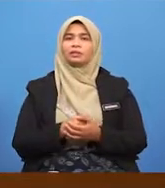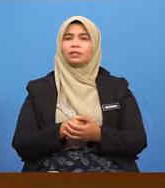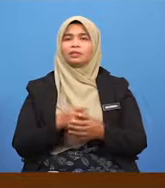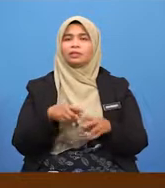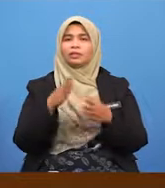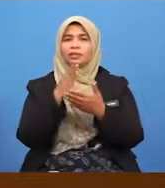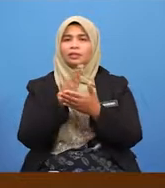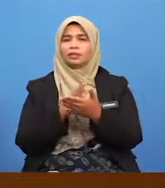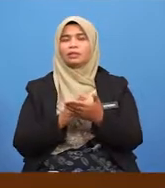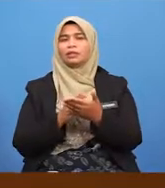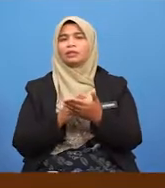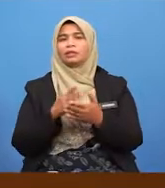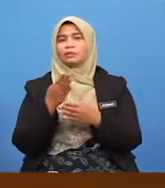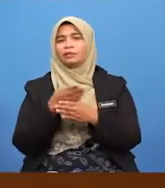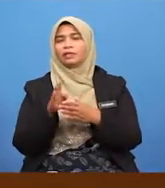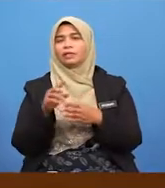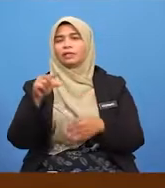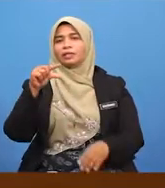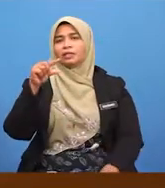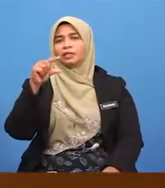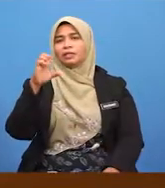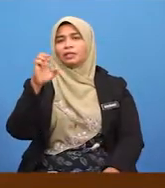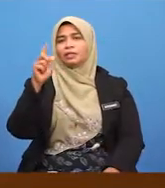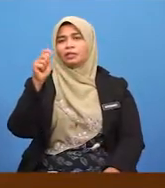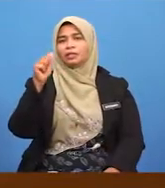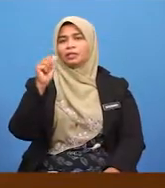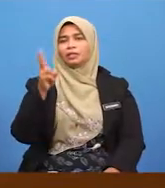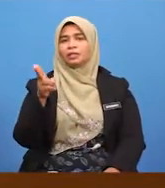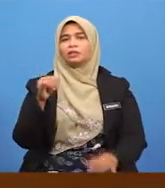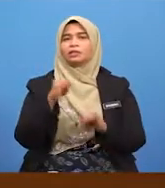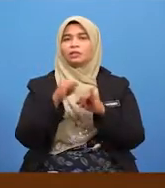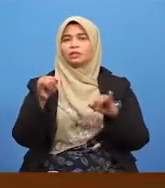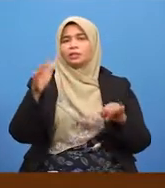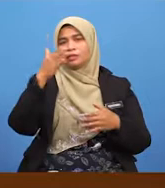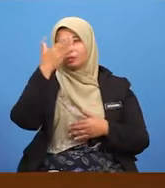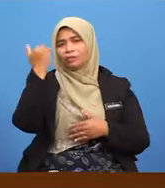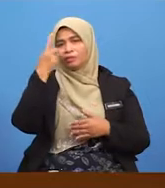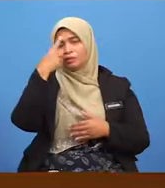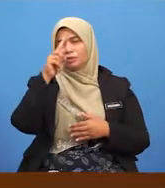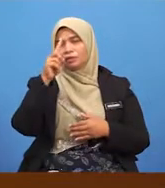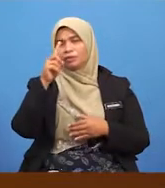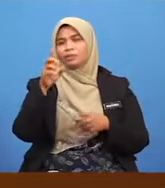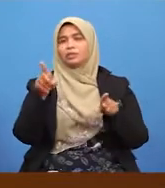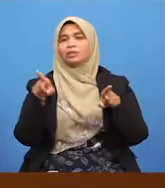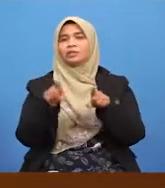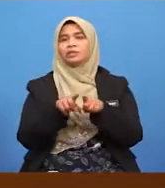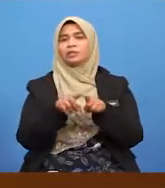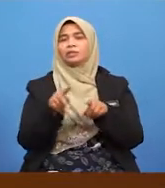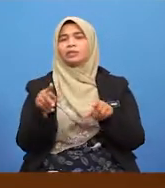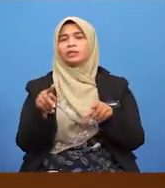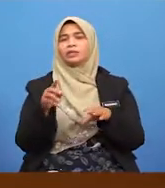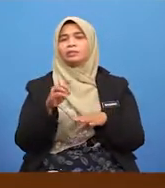di tengah-tengah bahagian getah jangan lupa juga untuk selaraskan